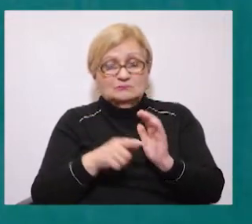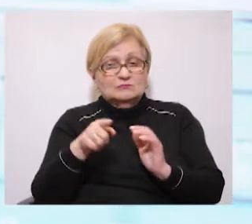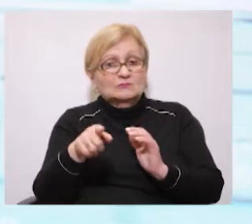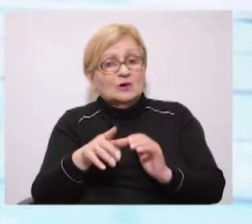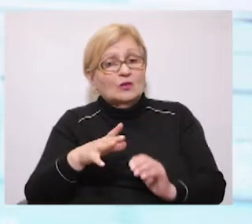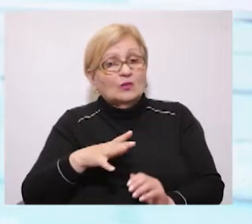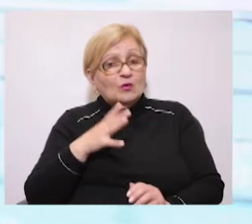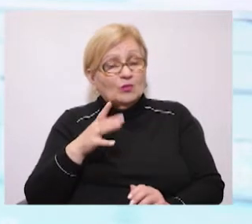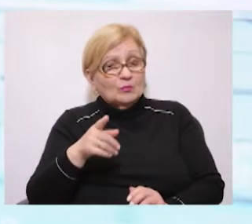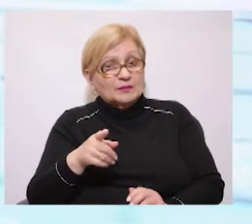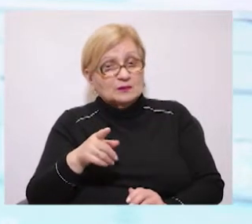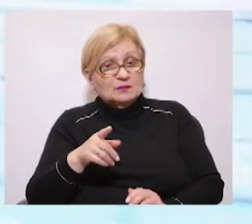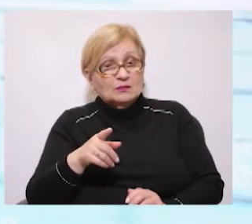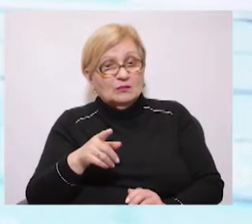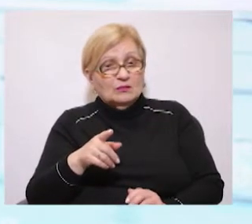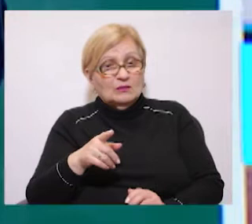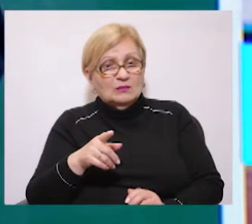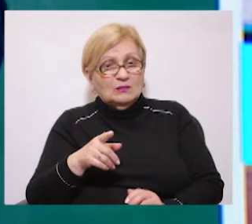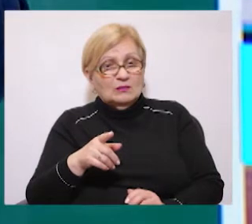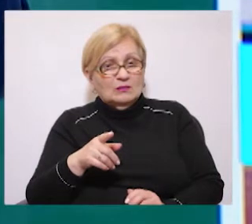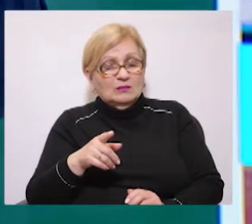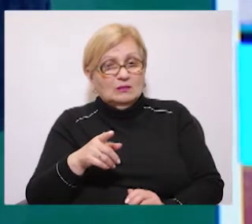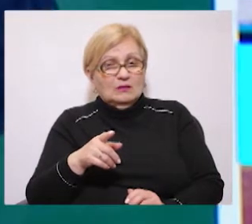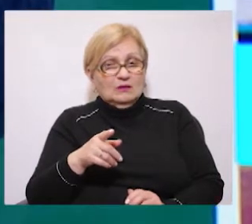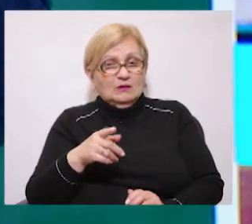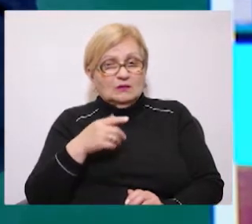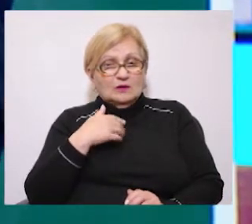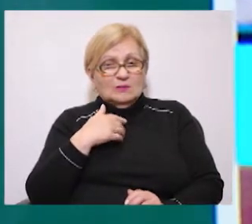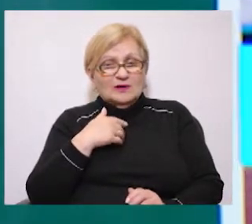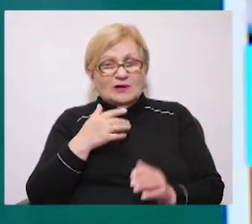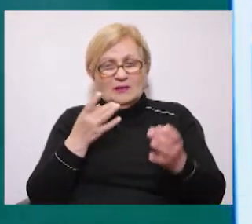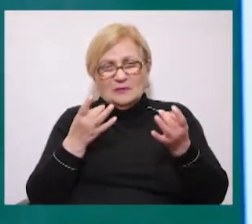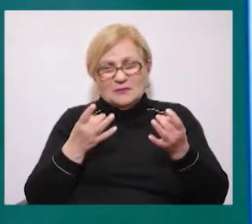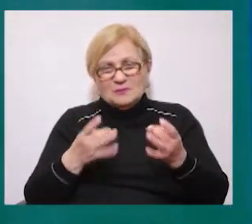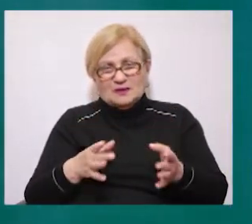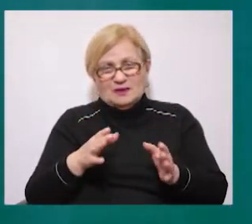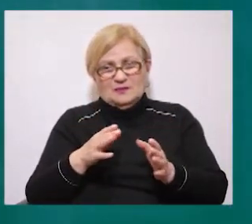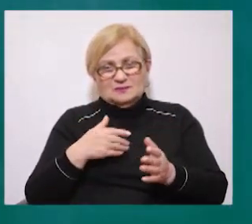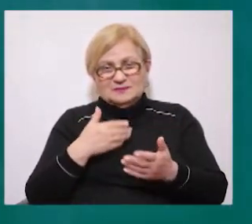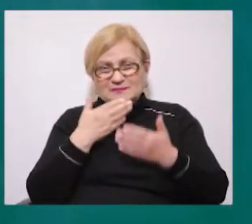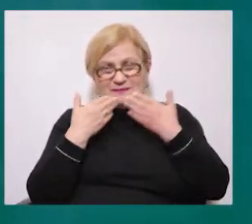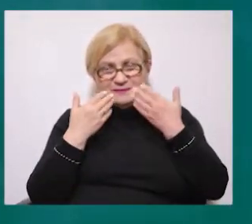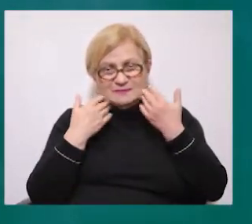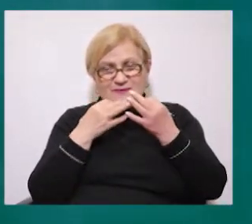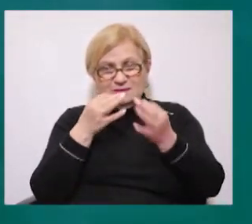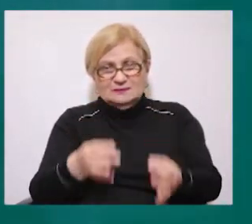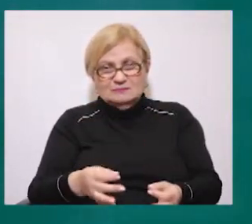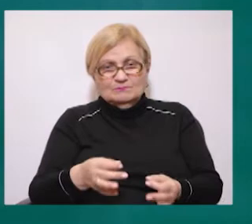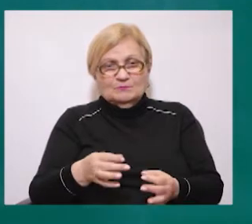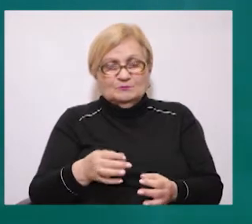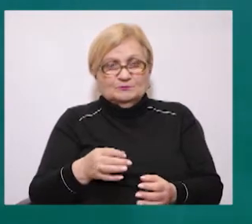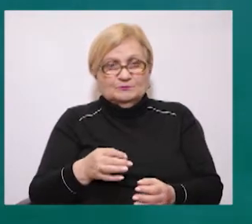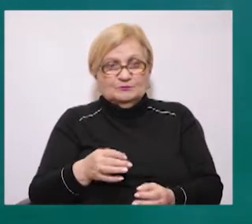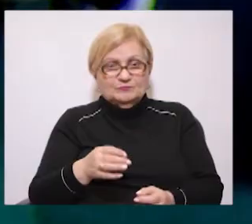რომ ყოფილიყო თუნდაც. ეხლა ძალიან ისე ვაკეთებ შინაურულად, ამას დაგასაგებად. აქ რომ ყოფილიყო დამატებული 15